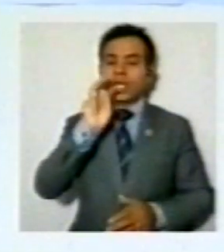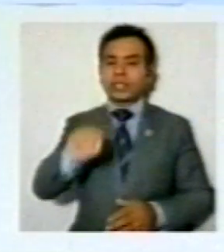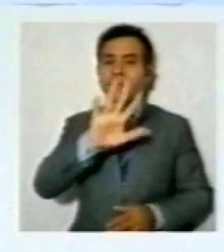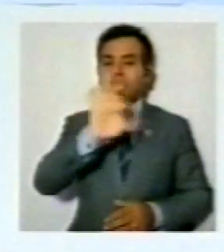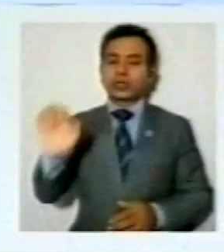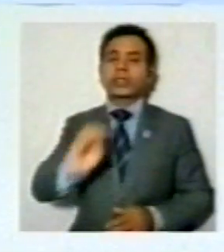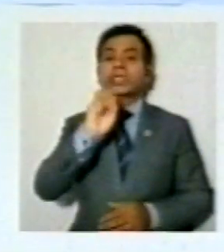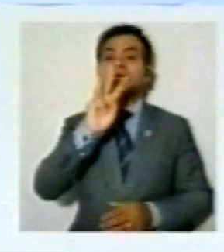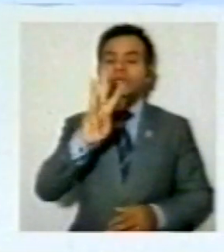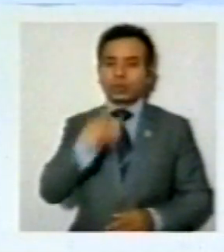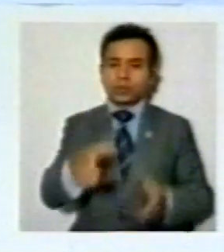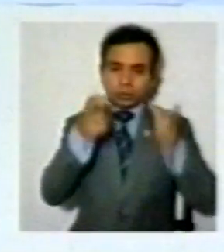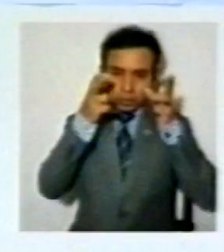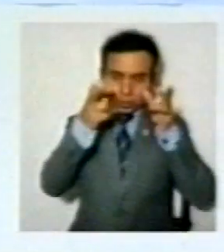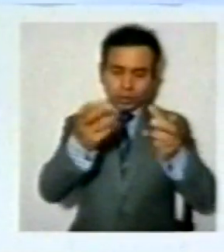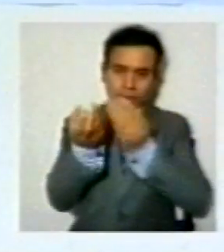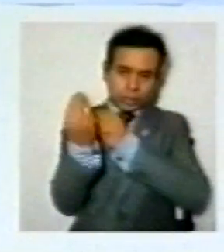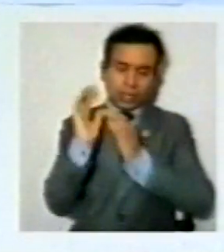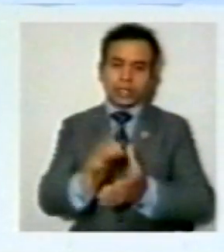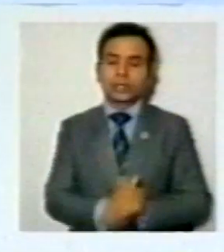528 জন, বর্তমানে কোয়ারেন্টাইনে আছেন